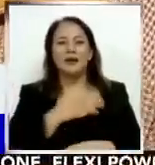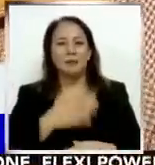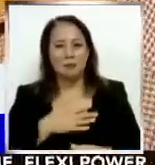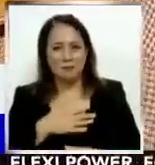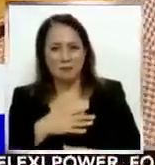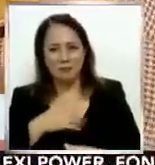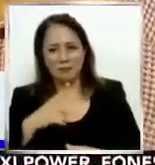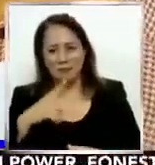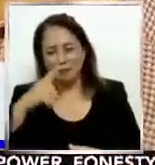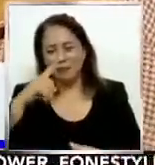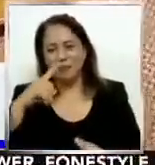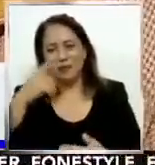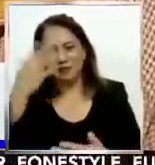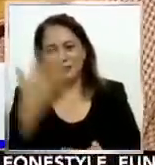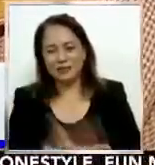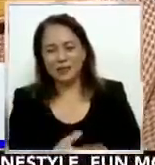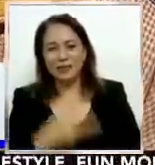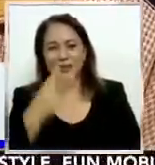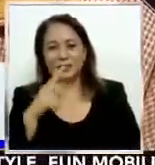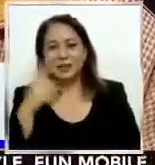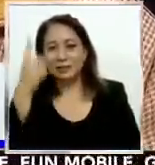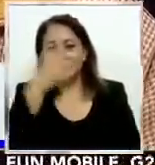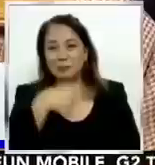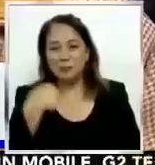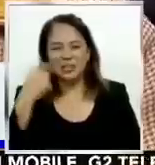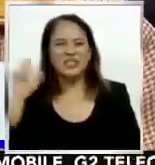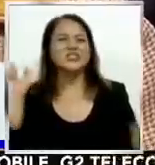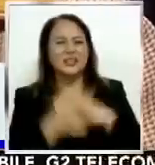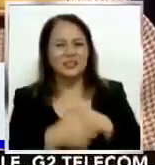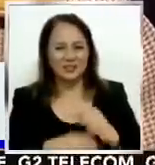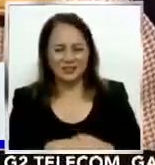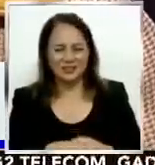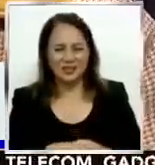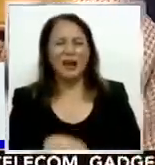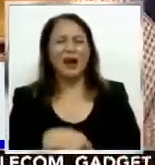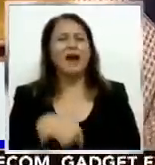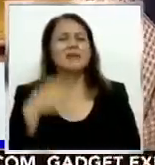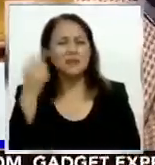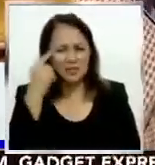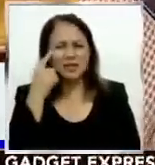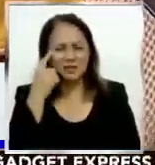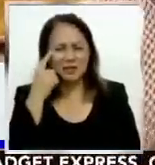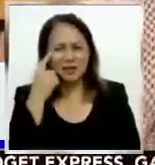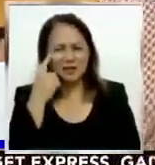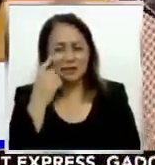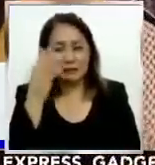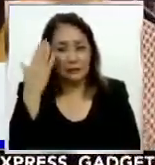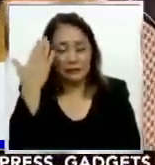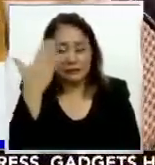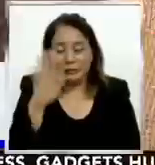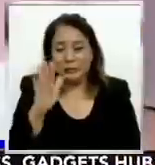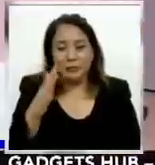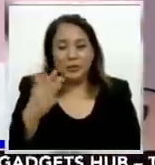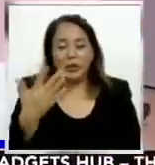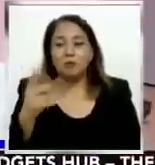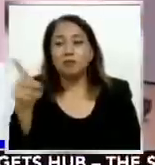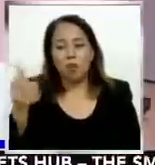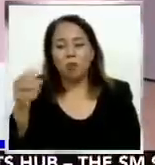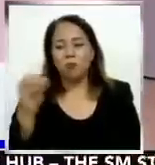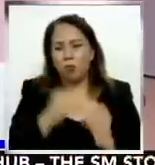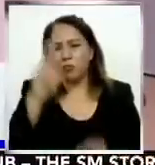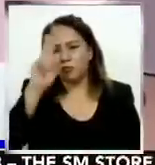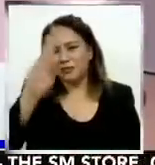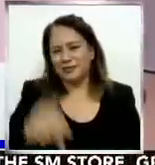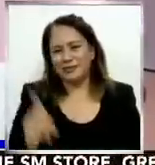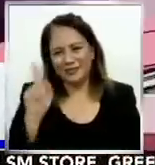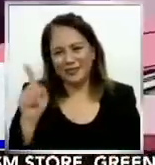yung profile pic niya, binago niya. Palagay ko nga, hindi ko lang alam. Hindi, mas pogi siya eh. So. May mga